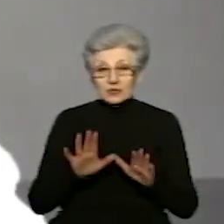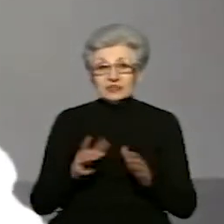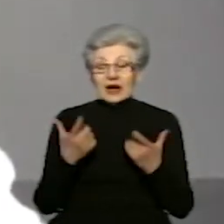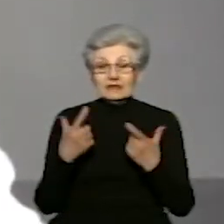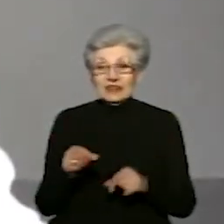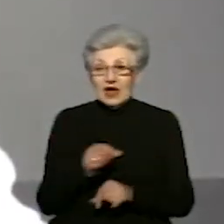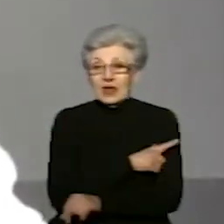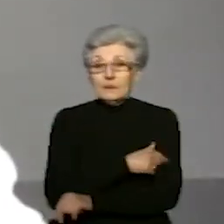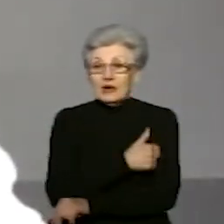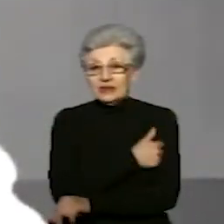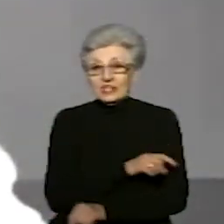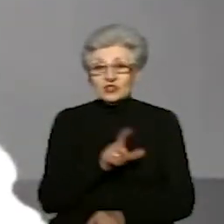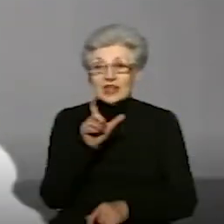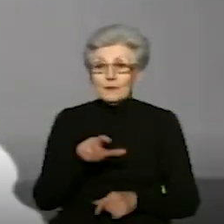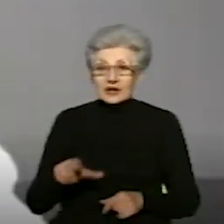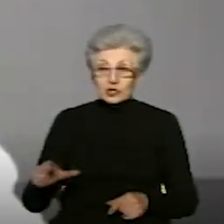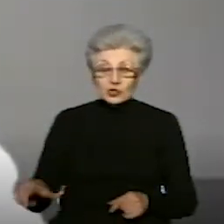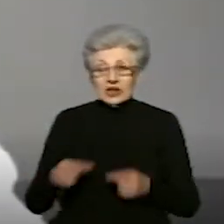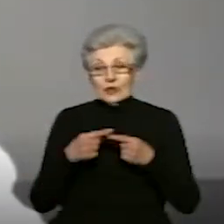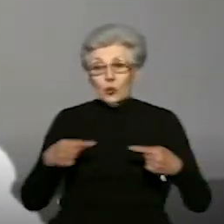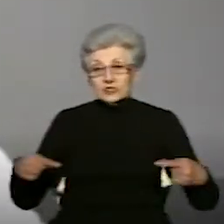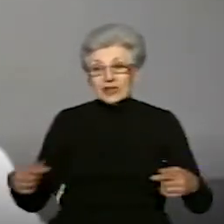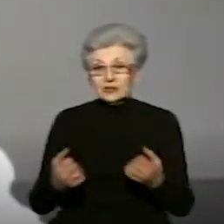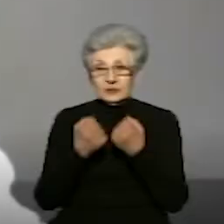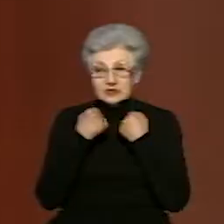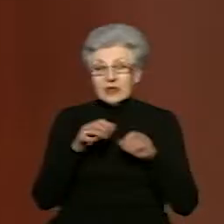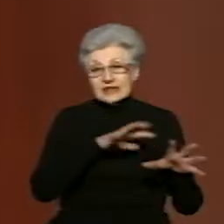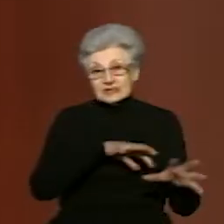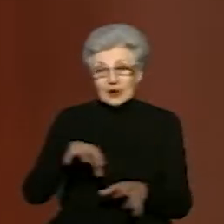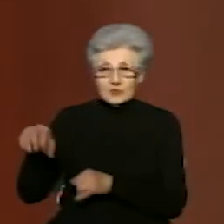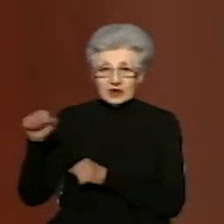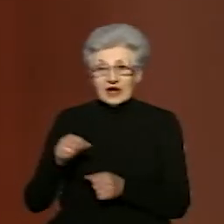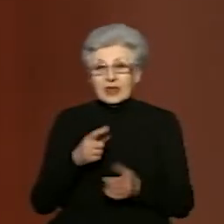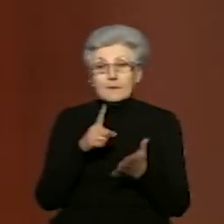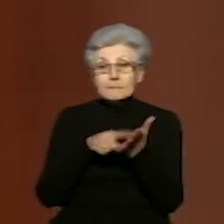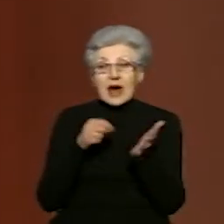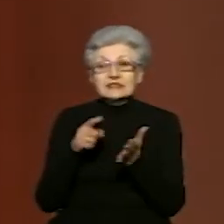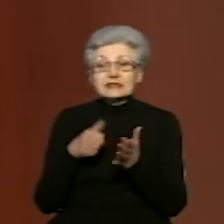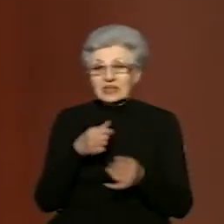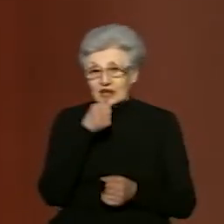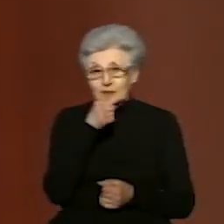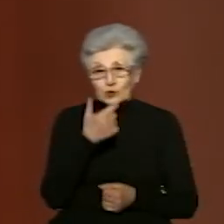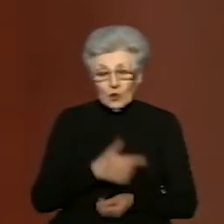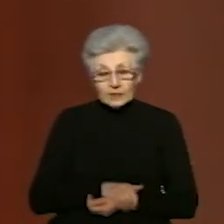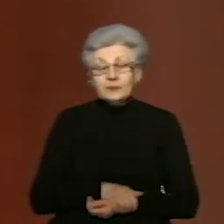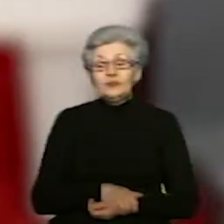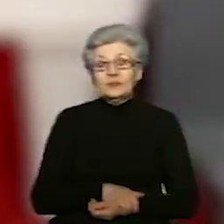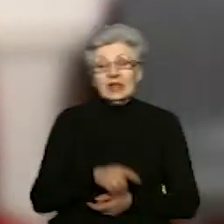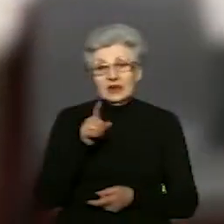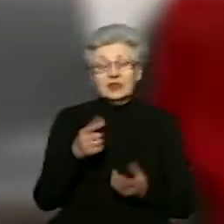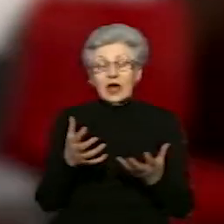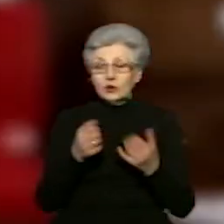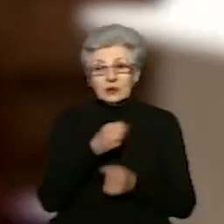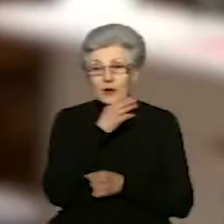персонал у засобах захисту забирає маски. Світлана отримує понад 200 дзвінків на добу від пацієнтів.